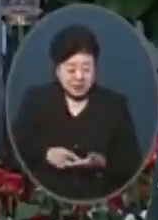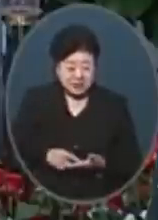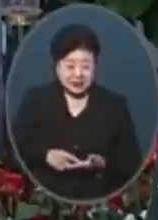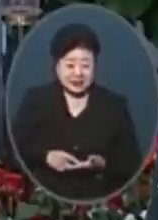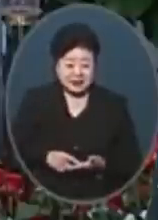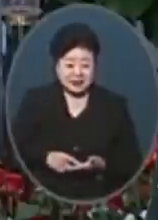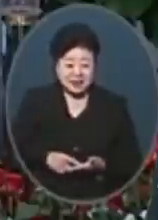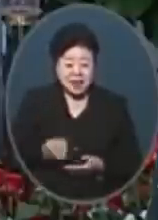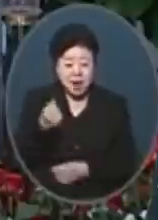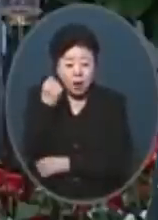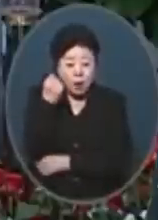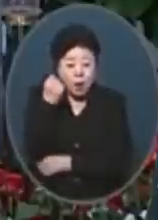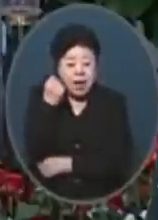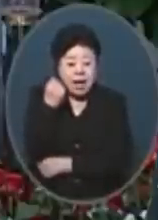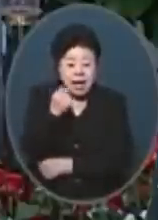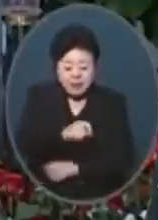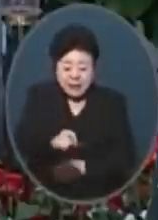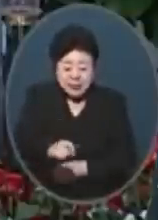원래